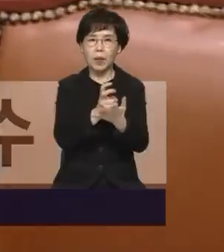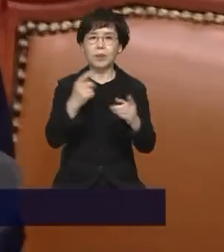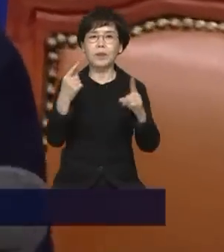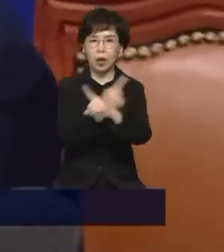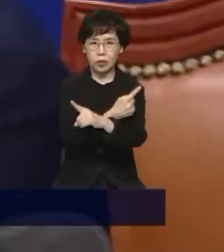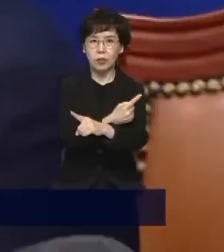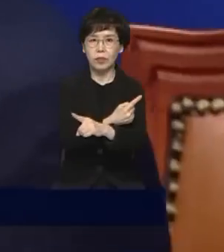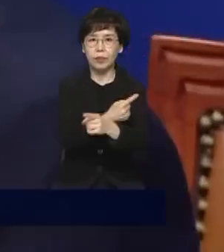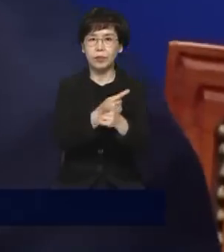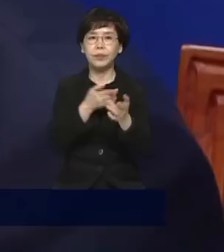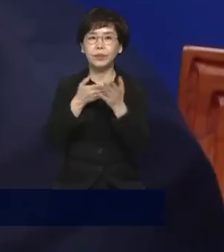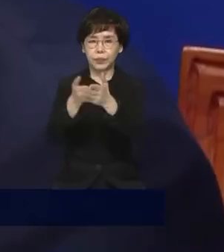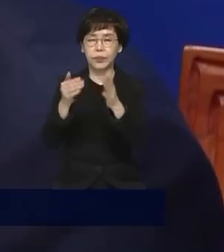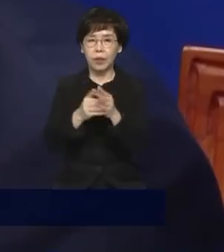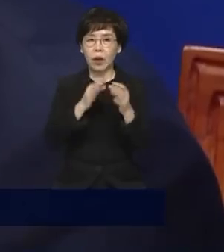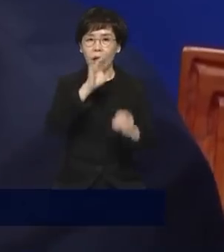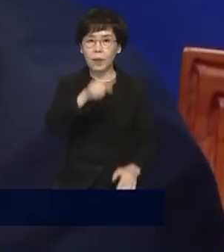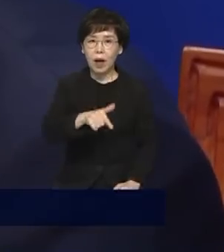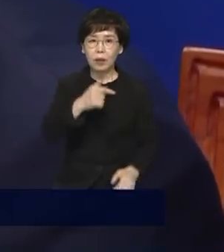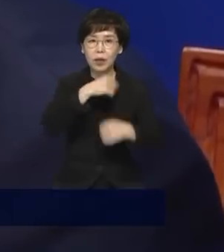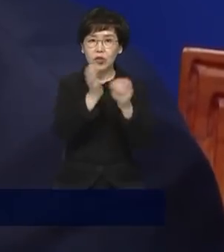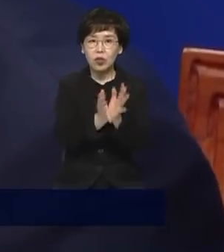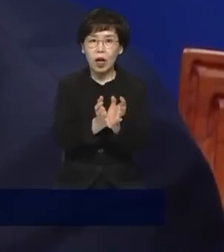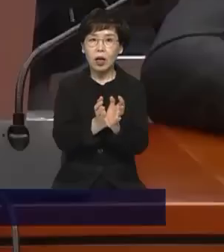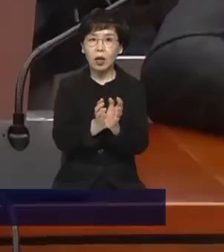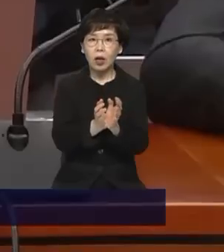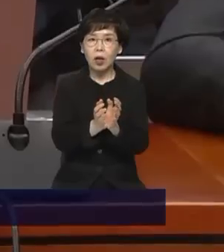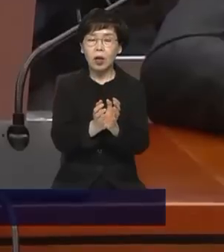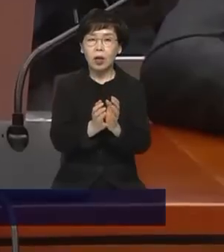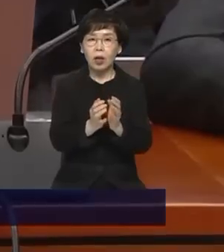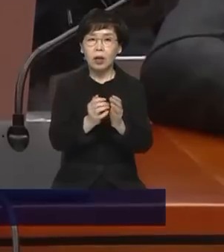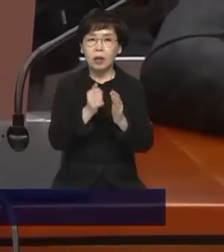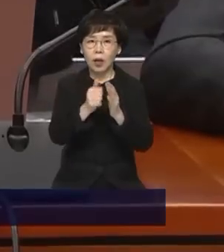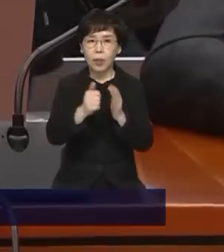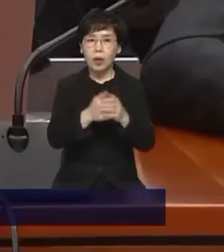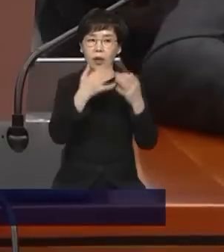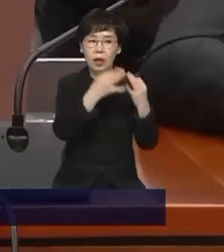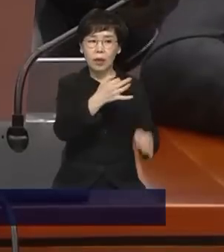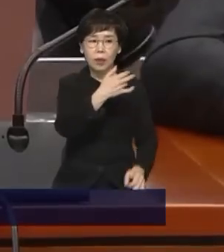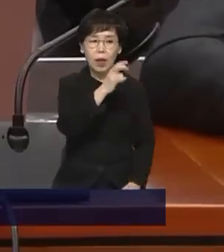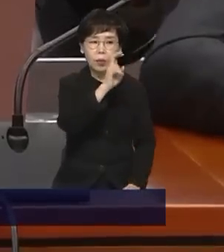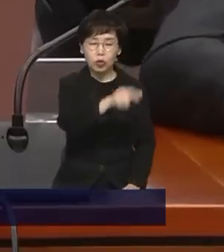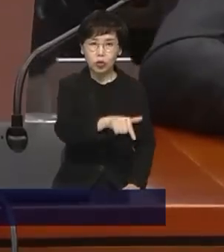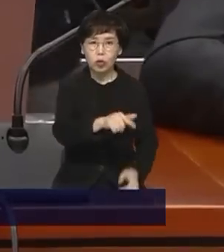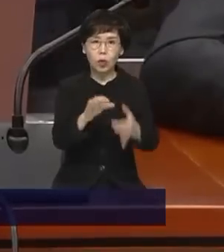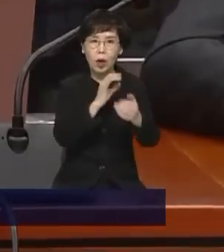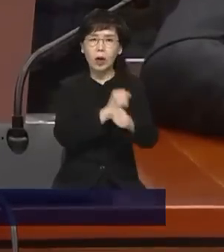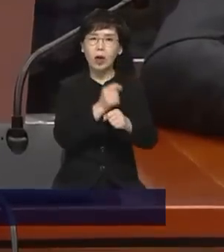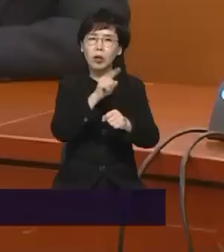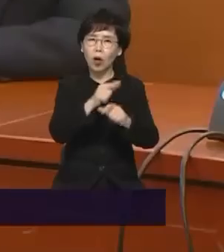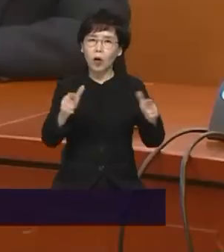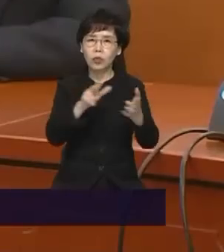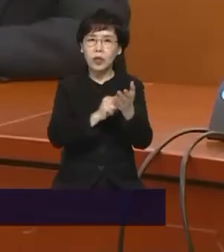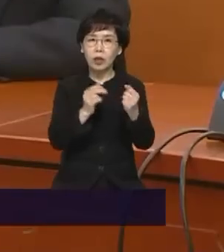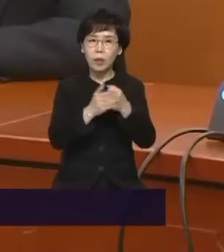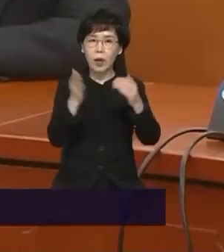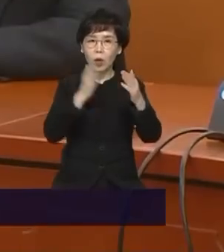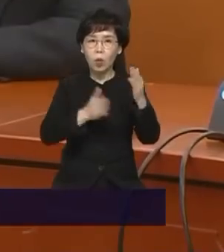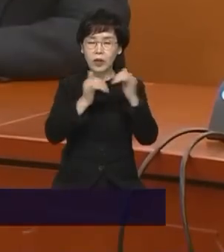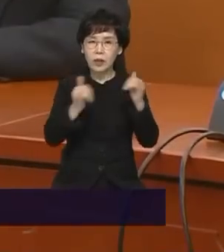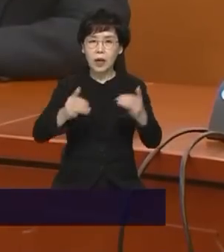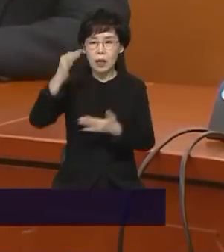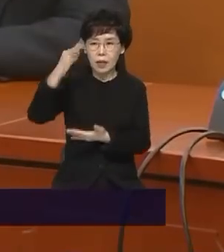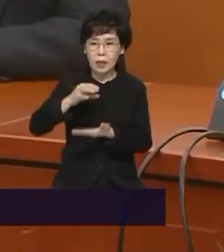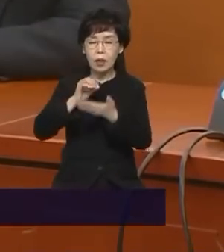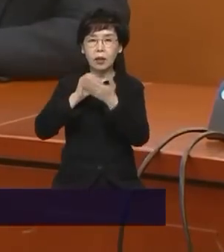내기로 했습니다. 박광원 민주당 원내대표는 김남국 의원을 둘러싼 여러 논란으로 공직자 재산 등록 문제와